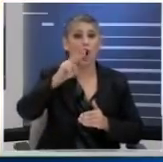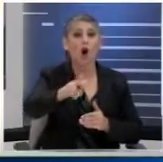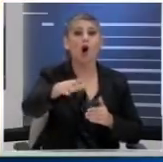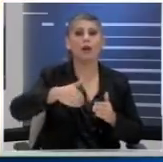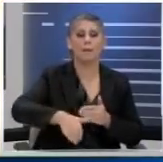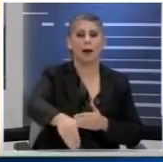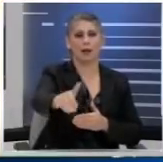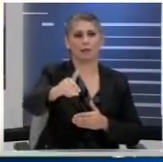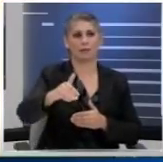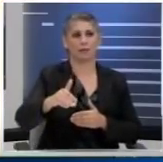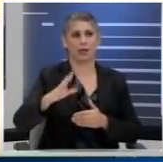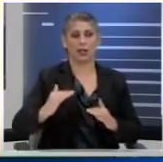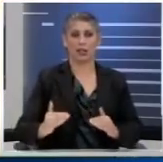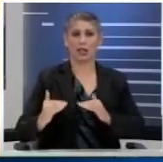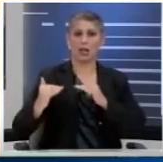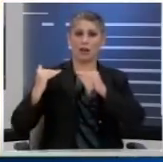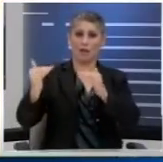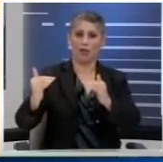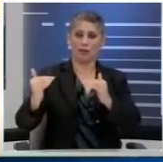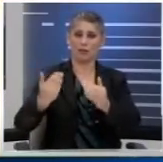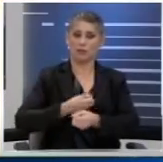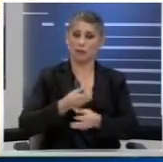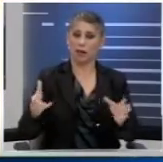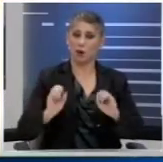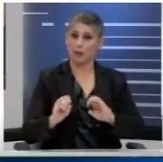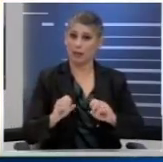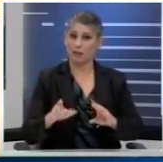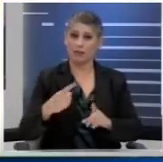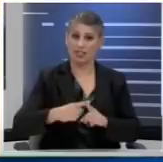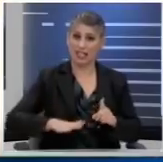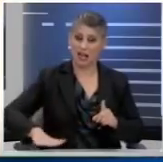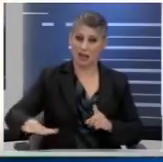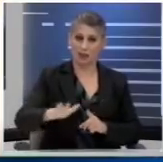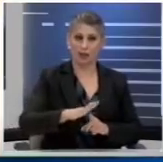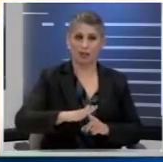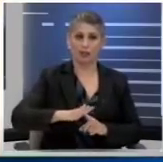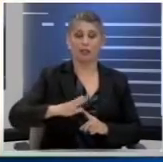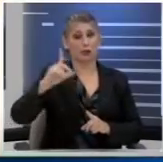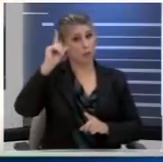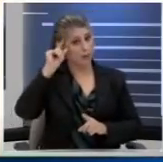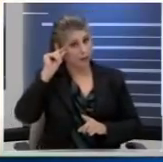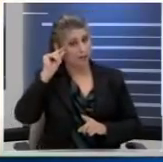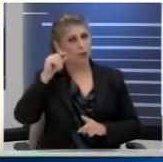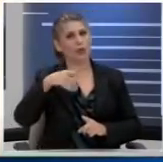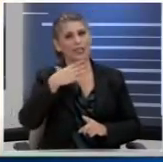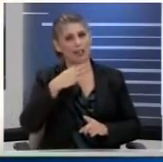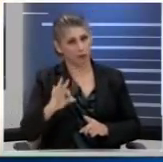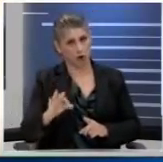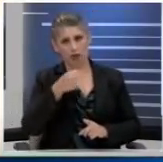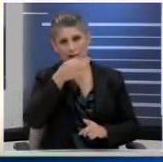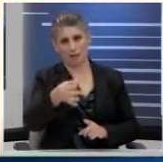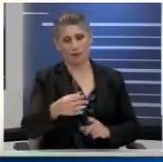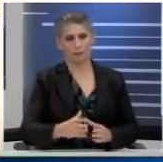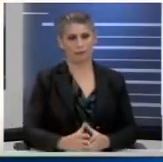για την αναβάθμιση της παρεχόμενης εκπαίδευσης στη χώρα μας. της τριτοβάθμιας εκπαίδευσης. Γι' αυτό και